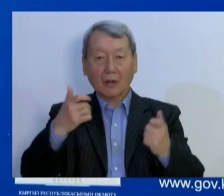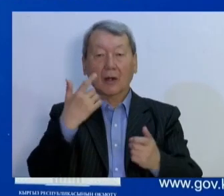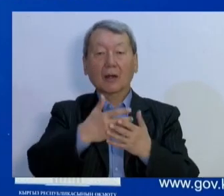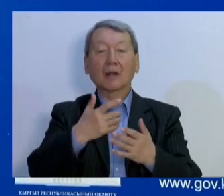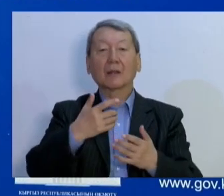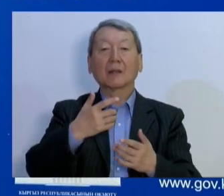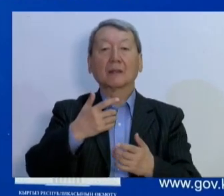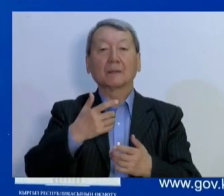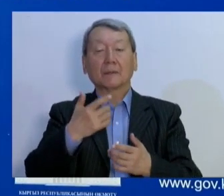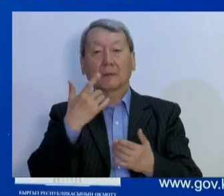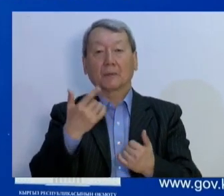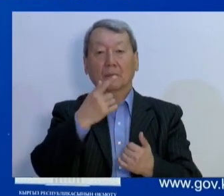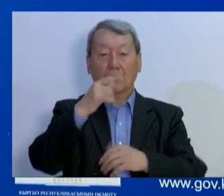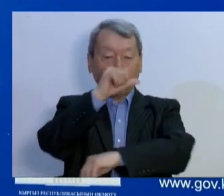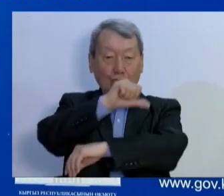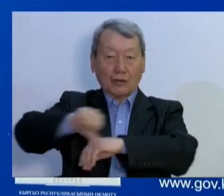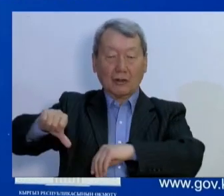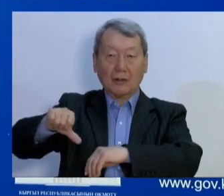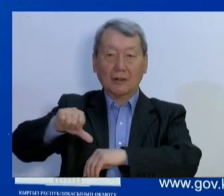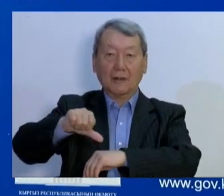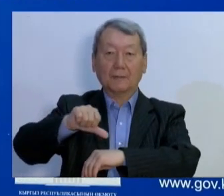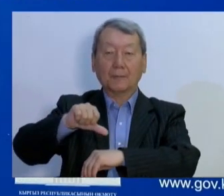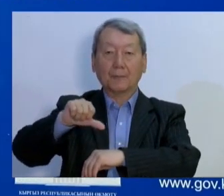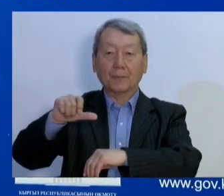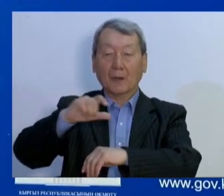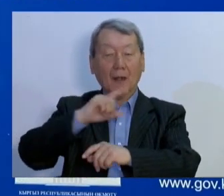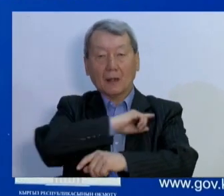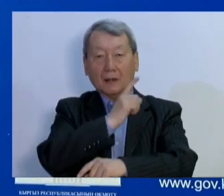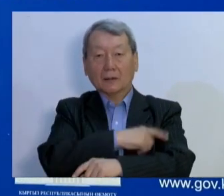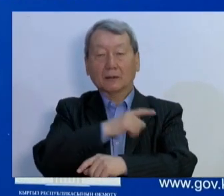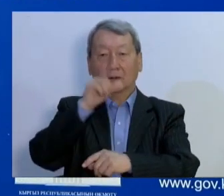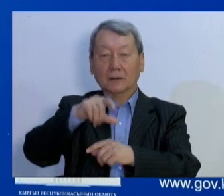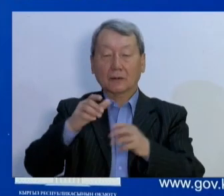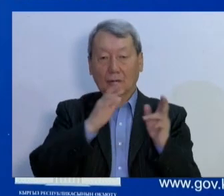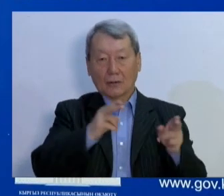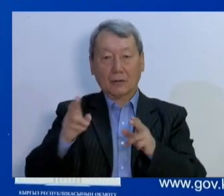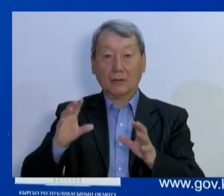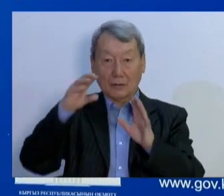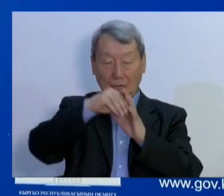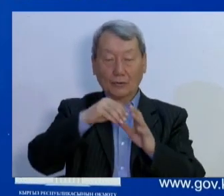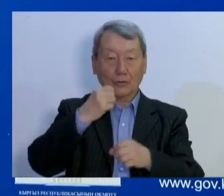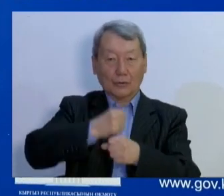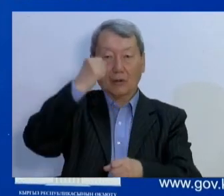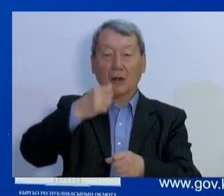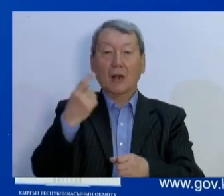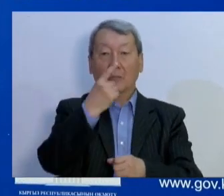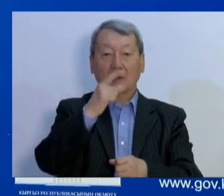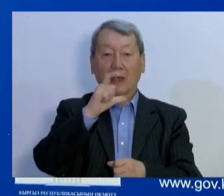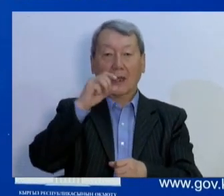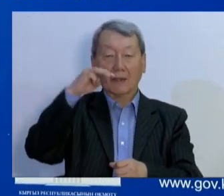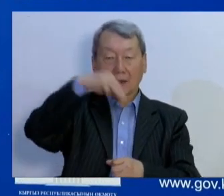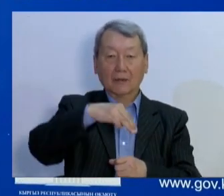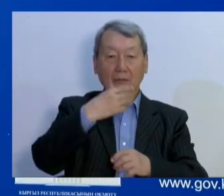эң башында ушу биздин чек араларга аябай катуу күчөтүлгөн тартип киргизилген эле. Биринчи этапта